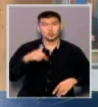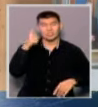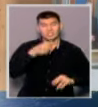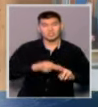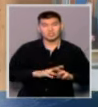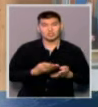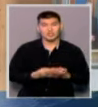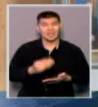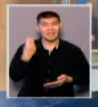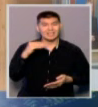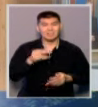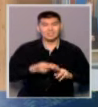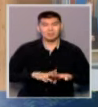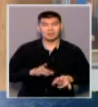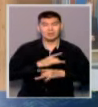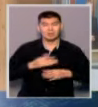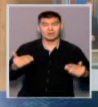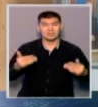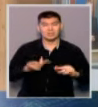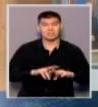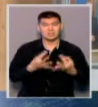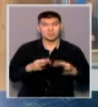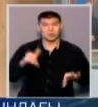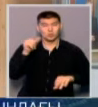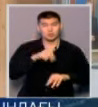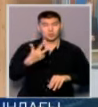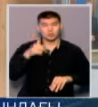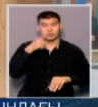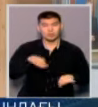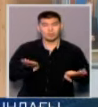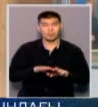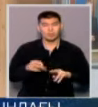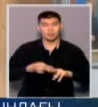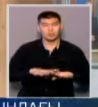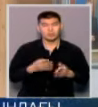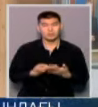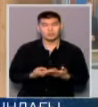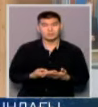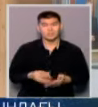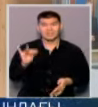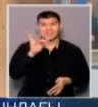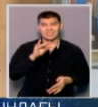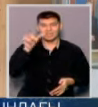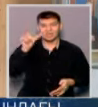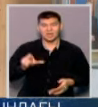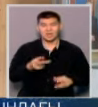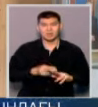мынау керемет мерекемізбен тұспа-тұс келіп жатыр. Міне, бұл тарихи